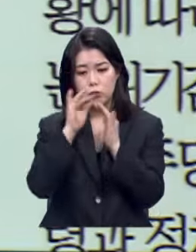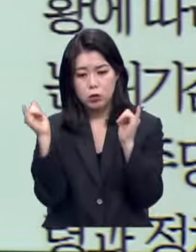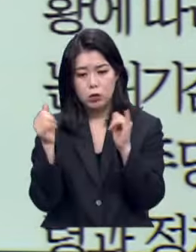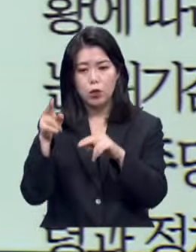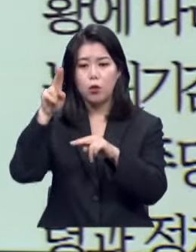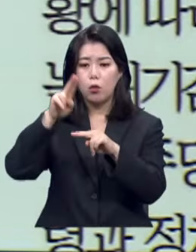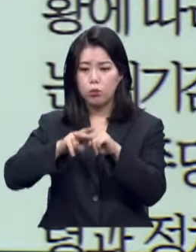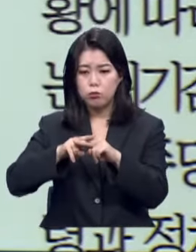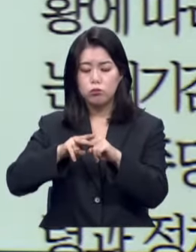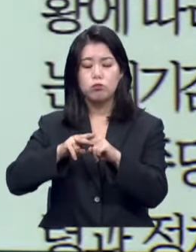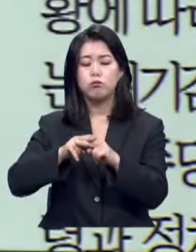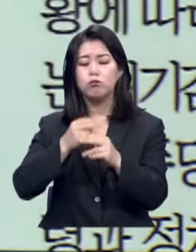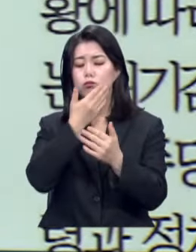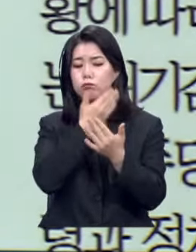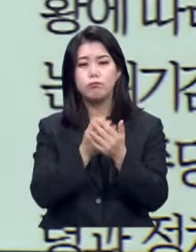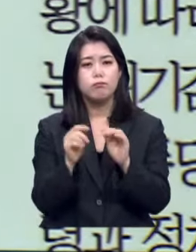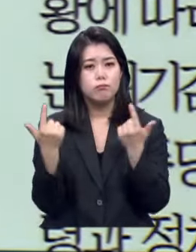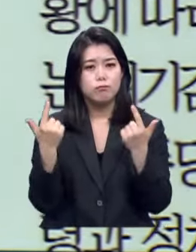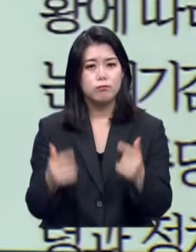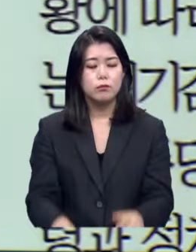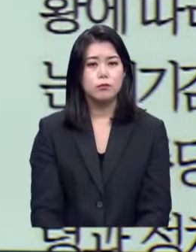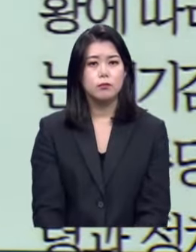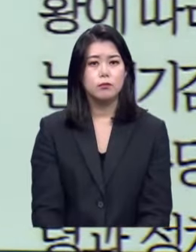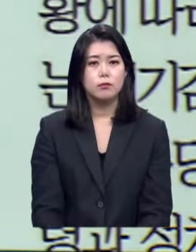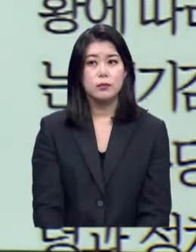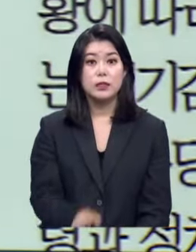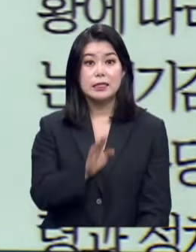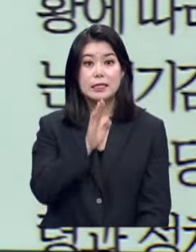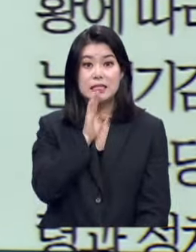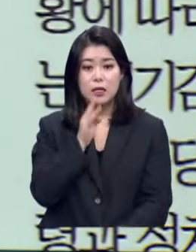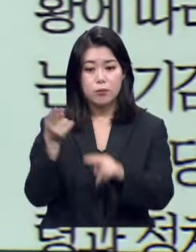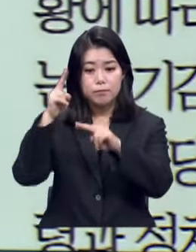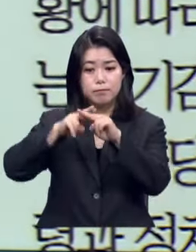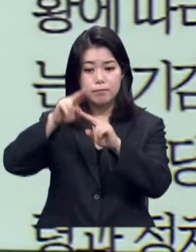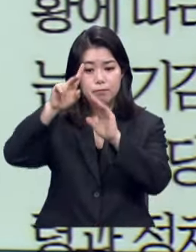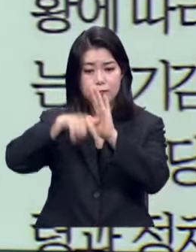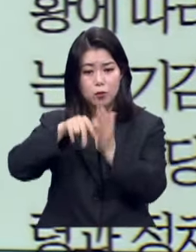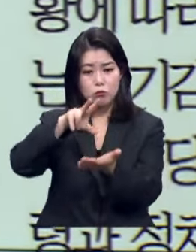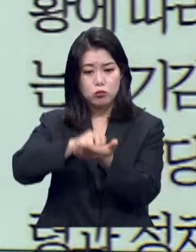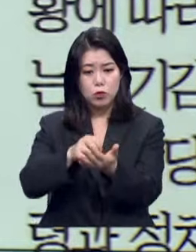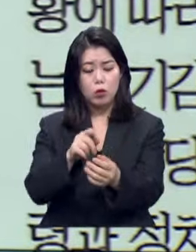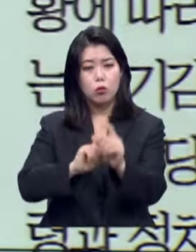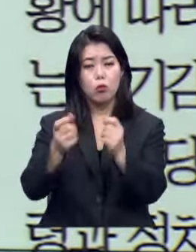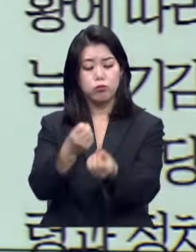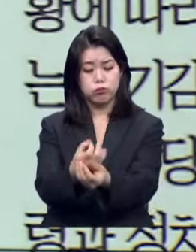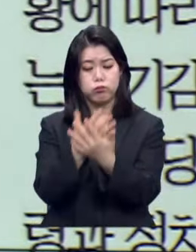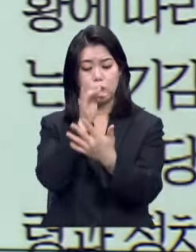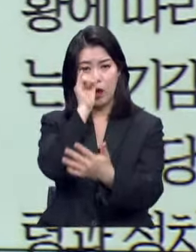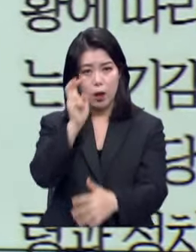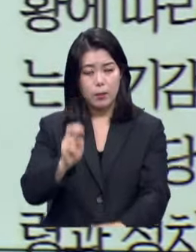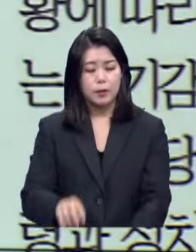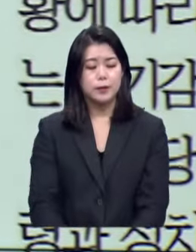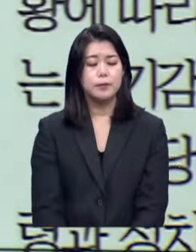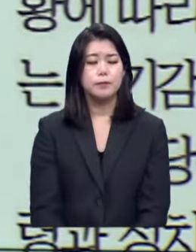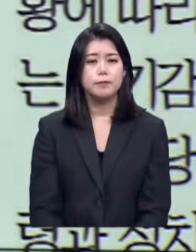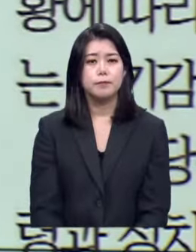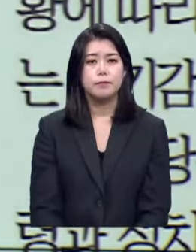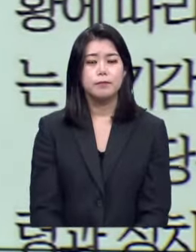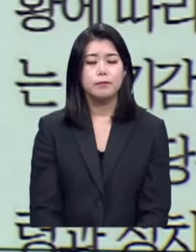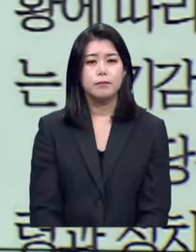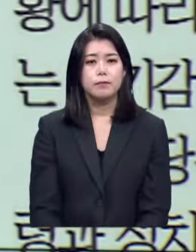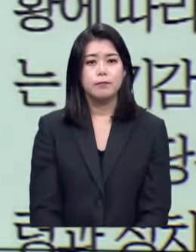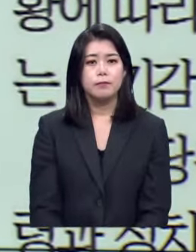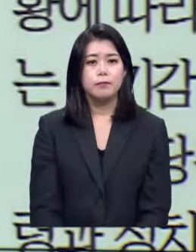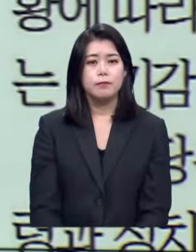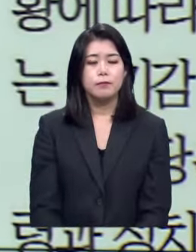시든 대통령이든 중요하지 않습니다 실제 제임 시절에 이루어졌던 일들도 더 드러날 거예요 이런 얘기를 지금